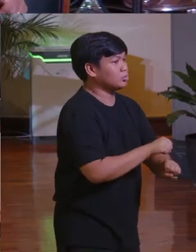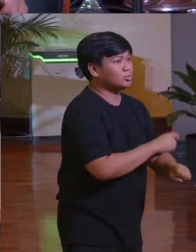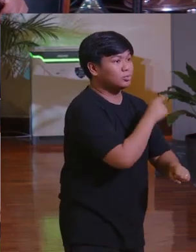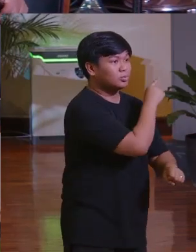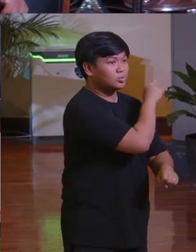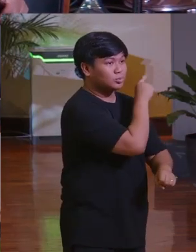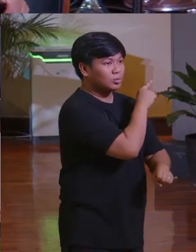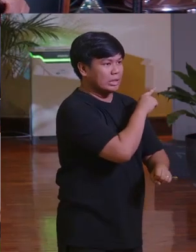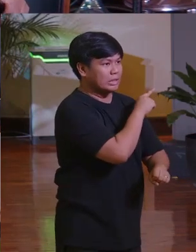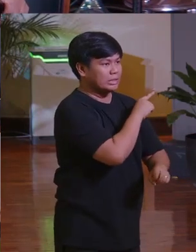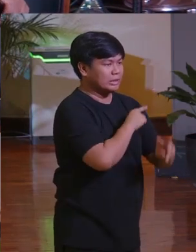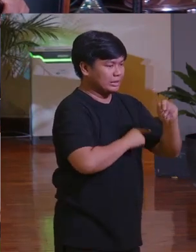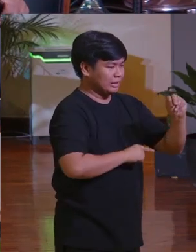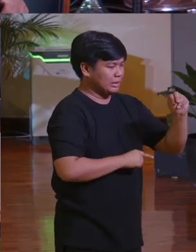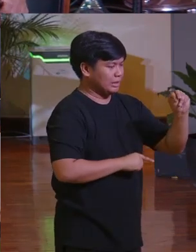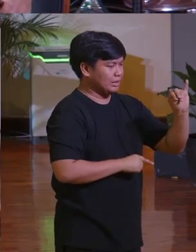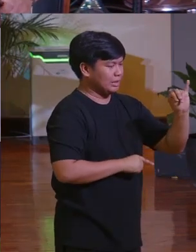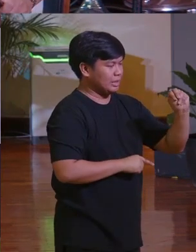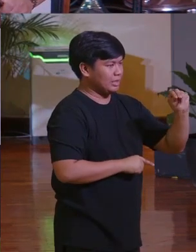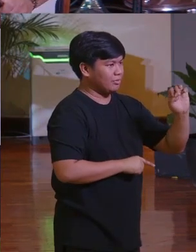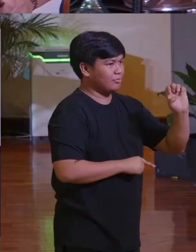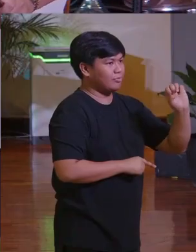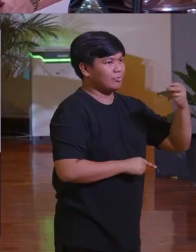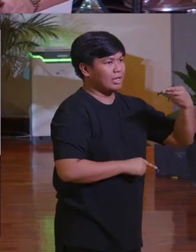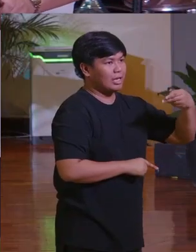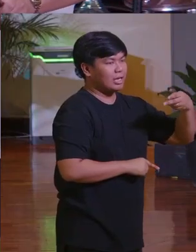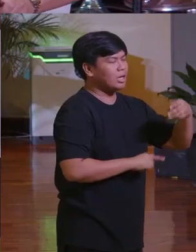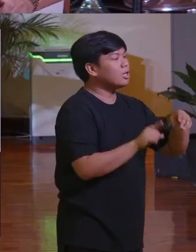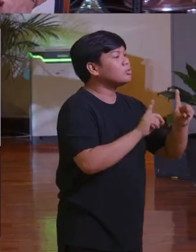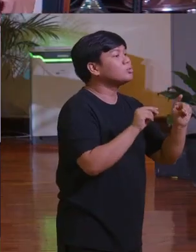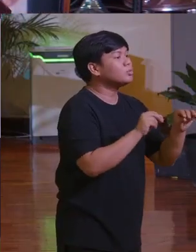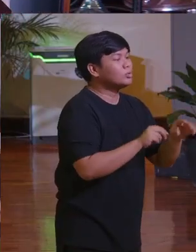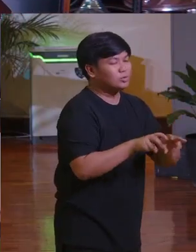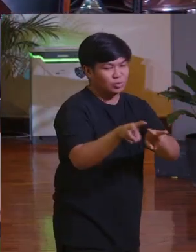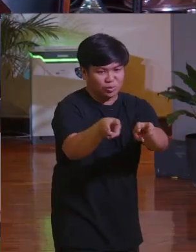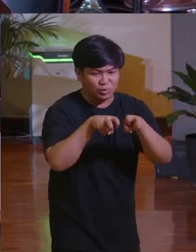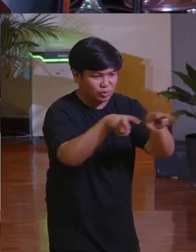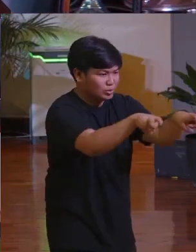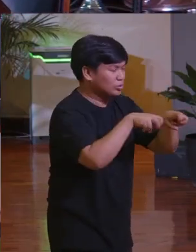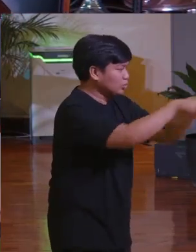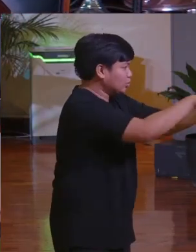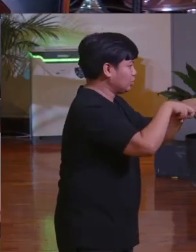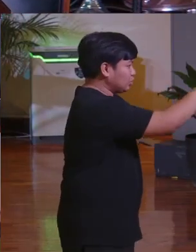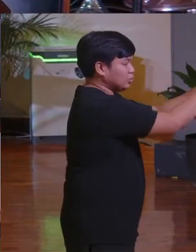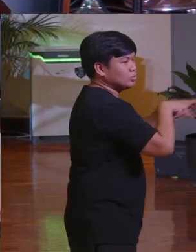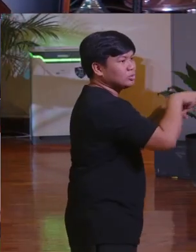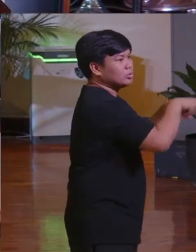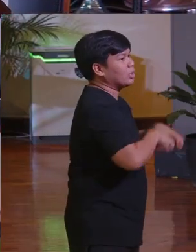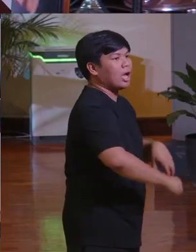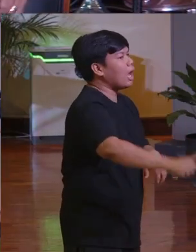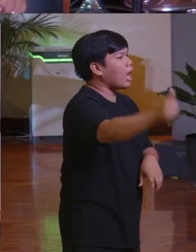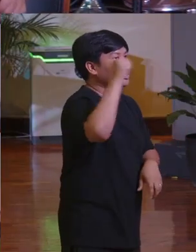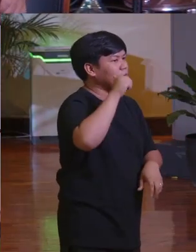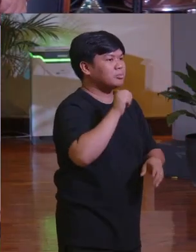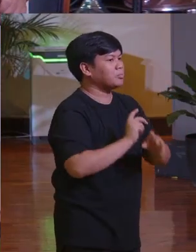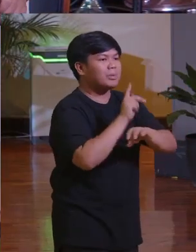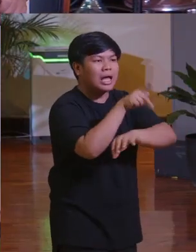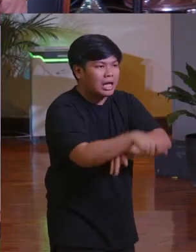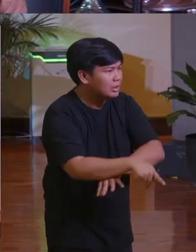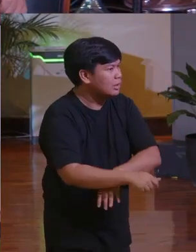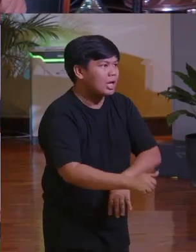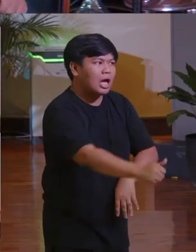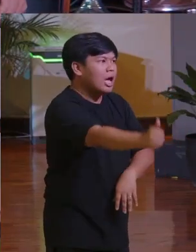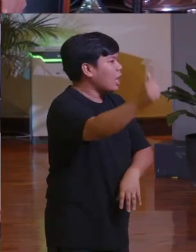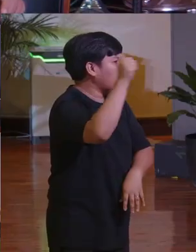Nineveh. Nagpa-plunder po sila ng mga bansa sapagkat wala silang sariling industriya, ayaw nila magtanim.